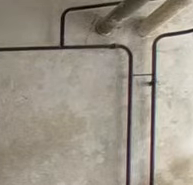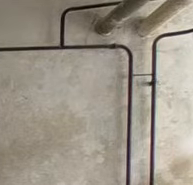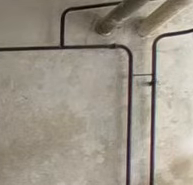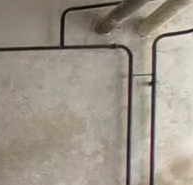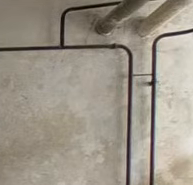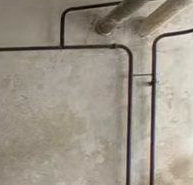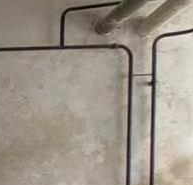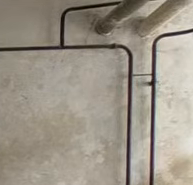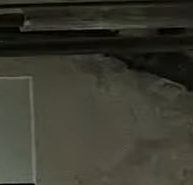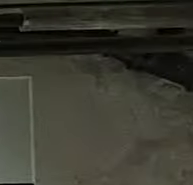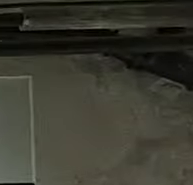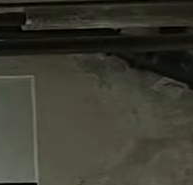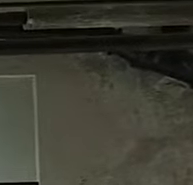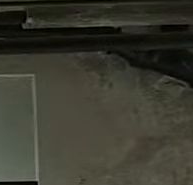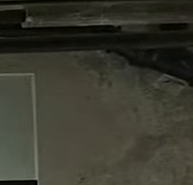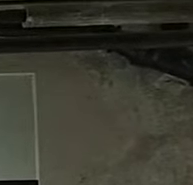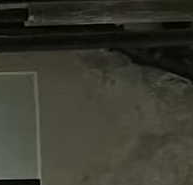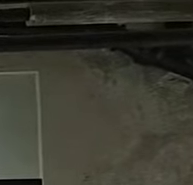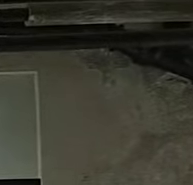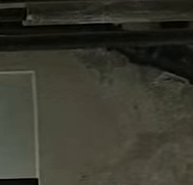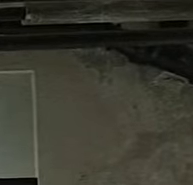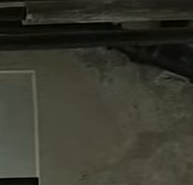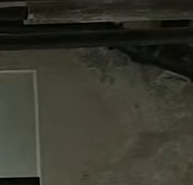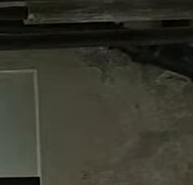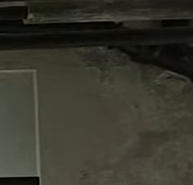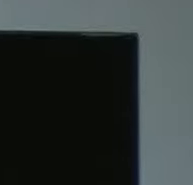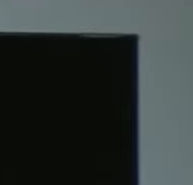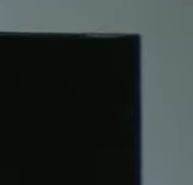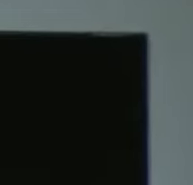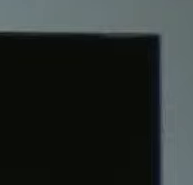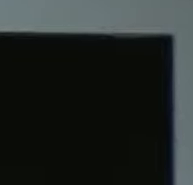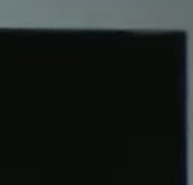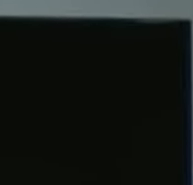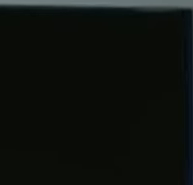werden. Mittlerweile besuchen jedes Jahr Millionen